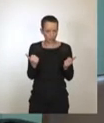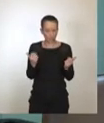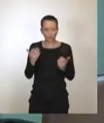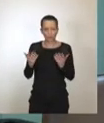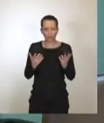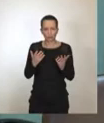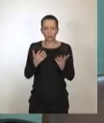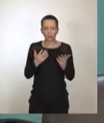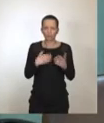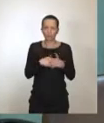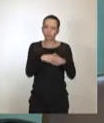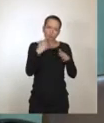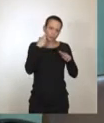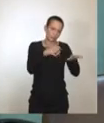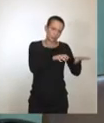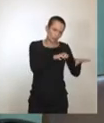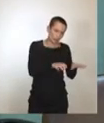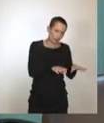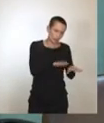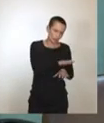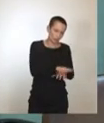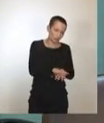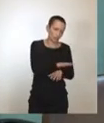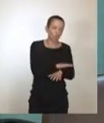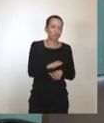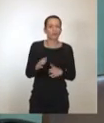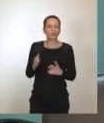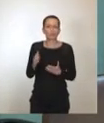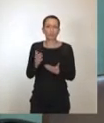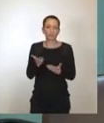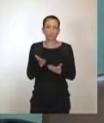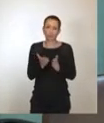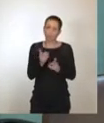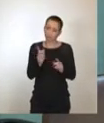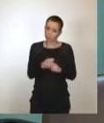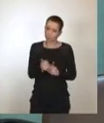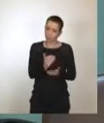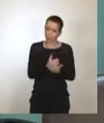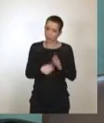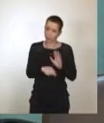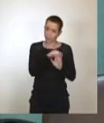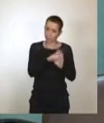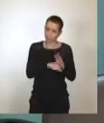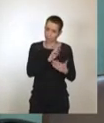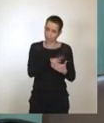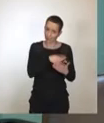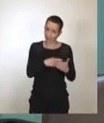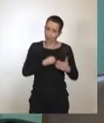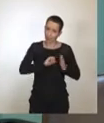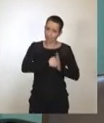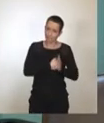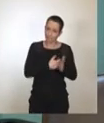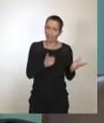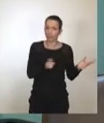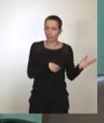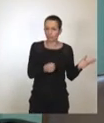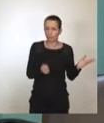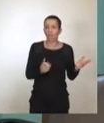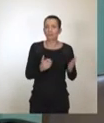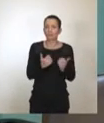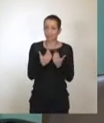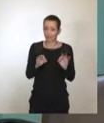dans l'administration, alors que les salaires sont très réglementés par des grilles. Il était donc